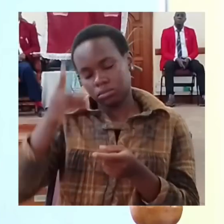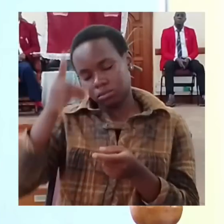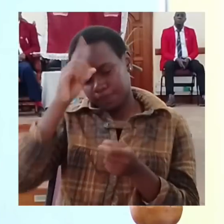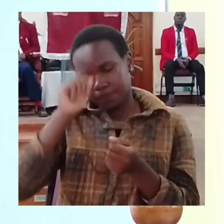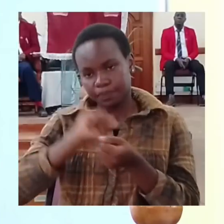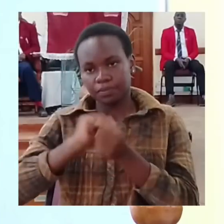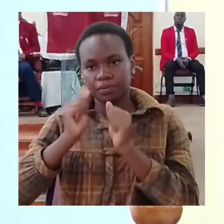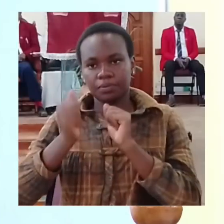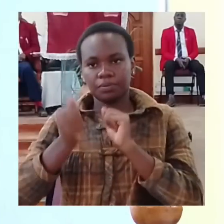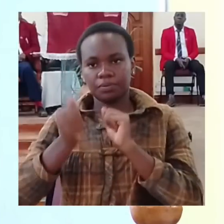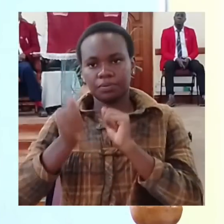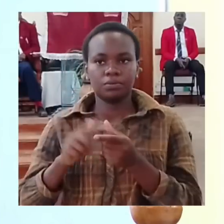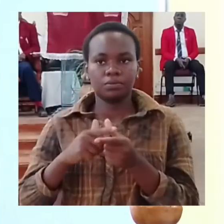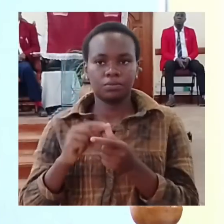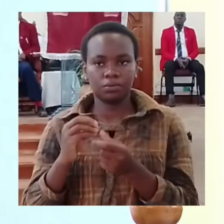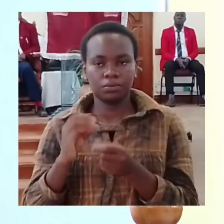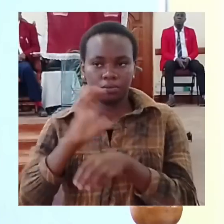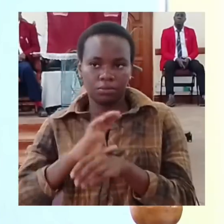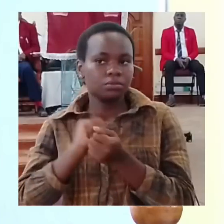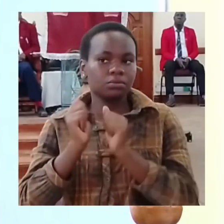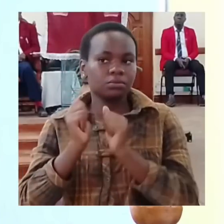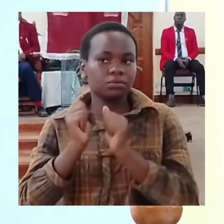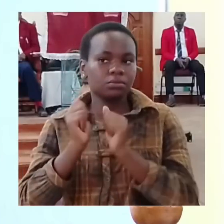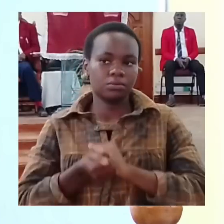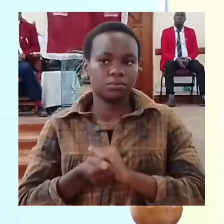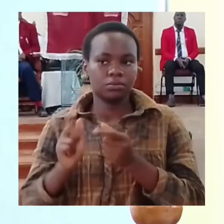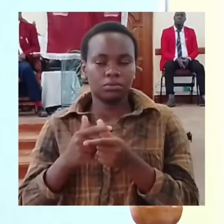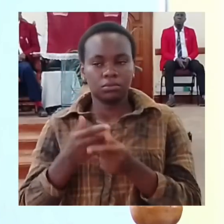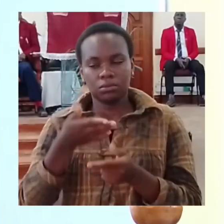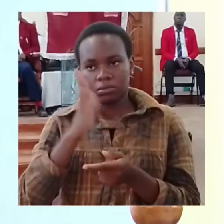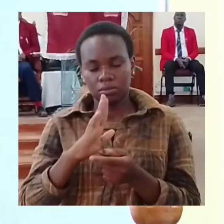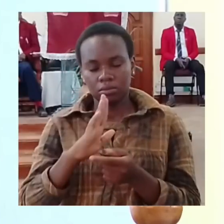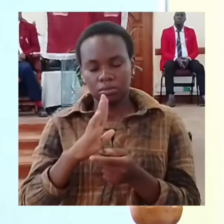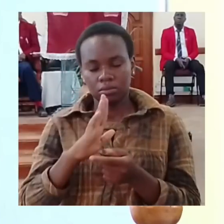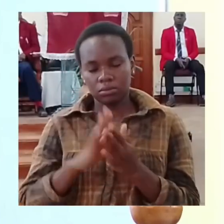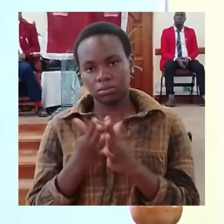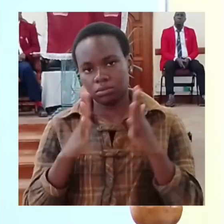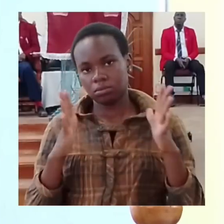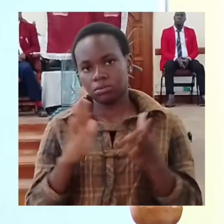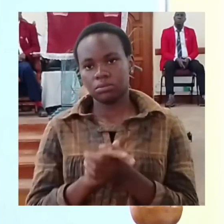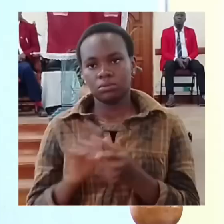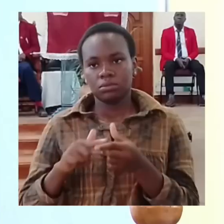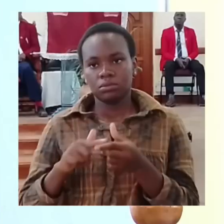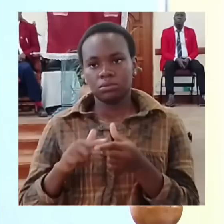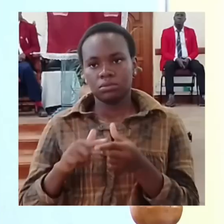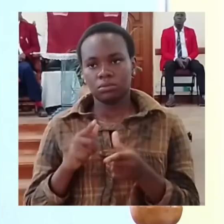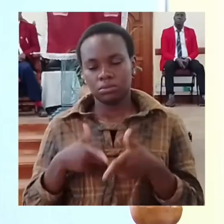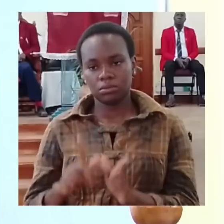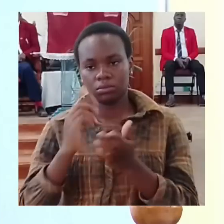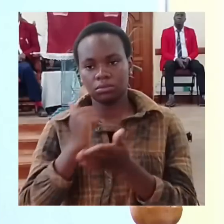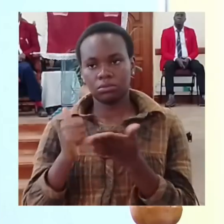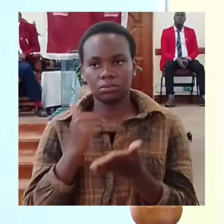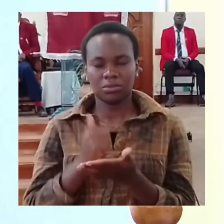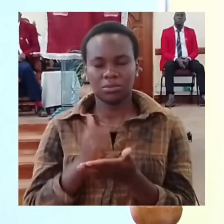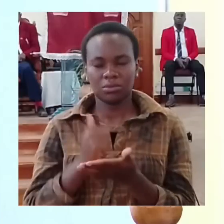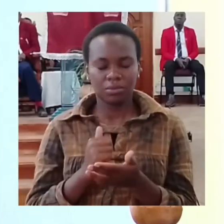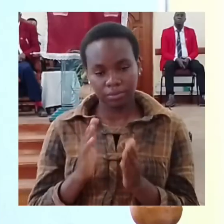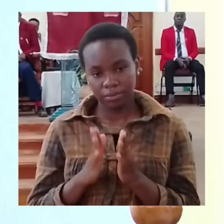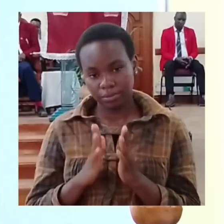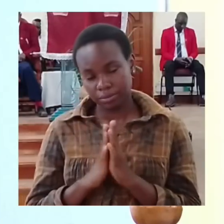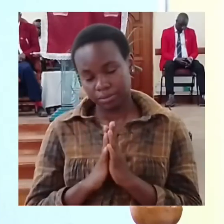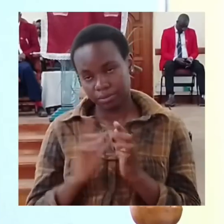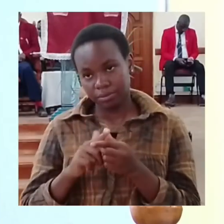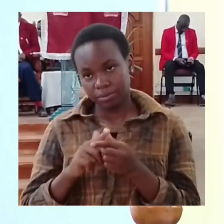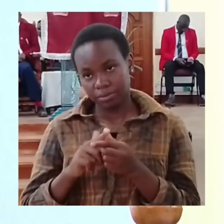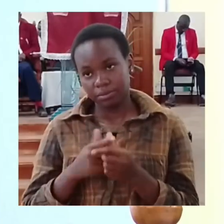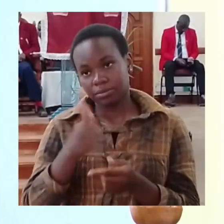makigaruruka, tuone makanitha makigaruruka, ona Ngai atuike wa kugocwo. Kai tuhoe. Turathime